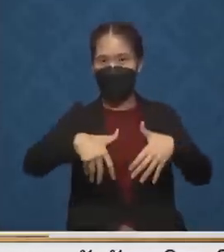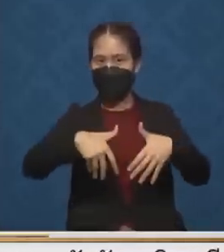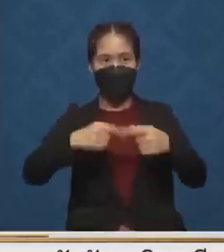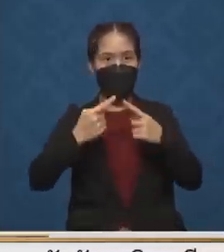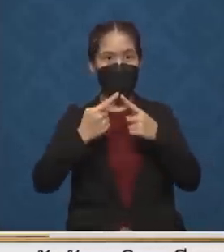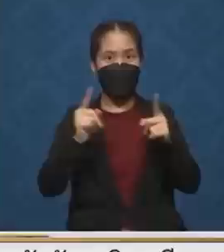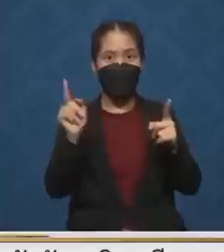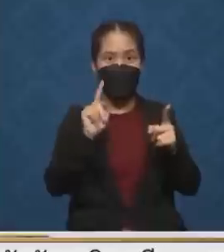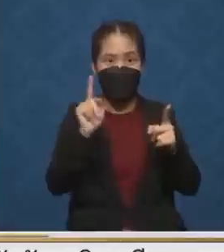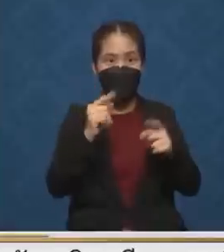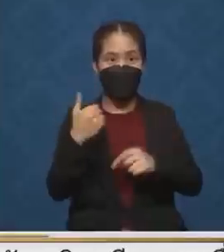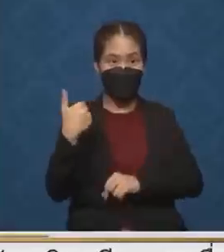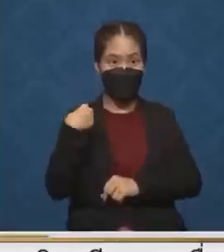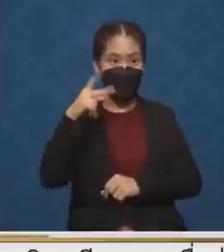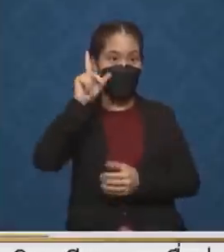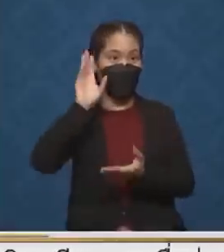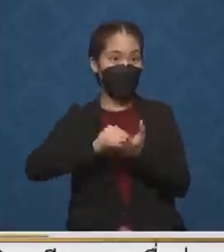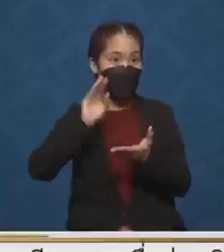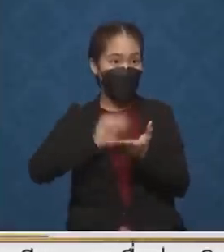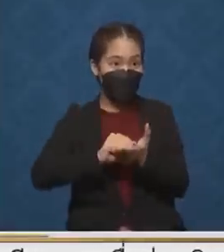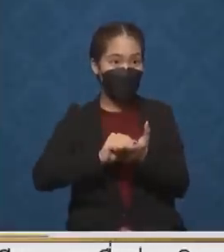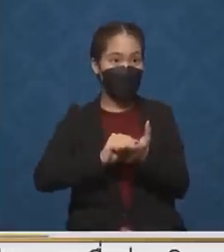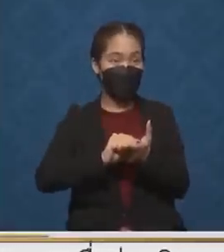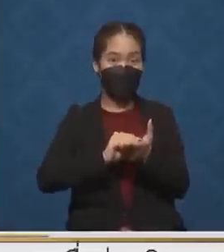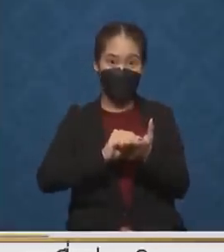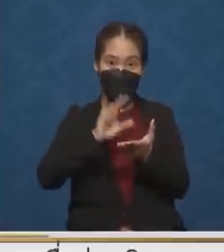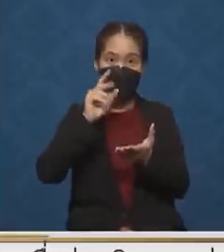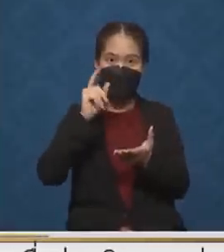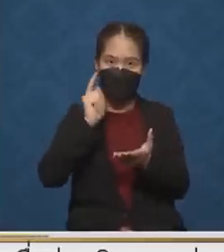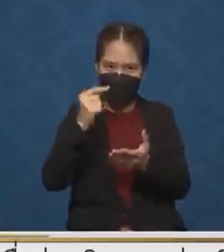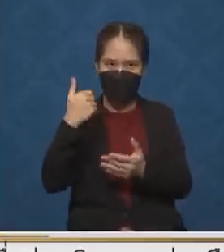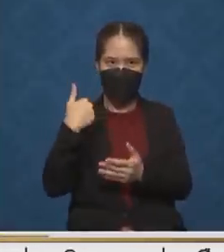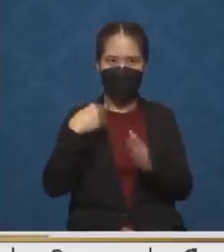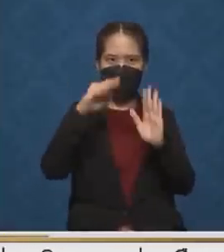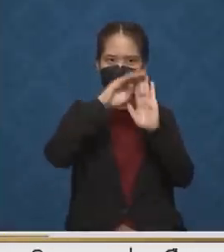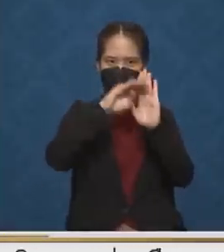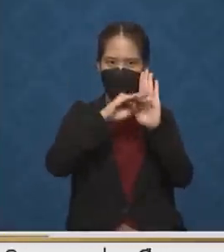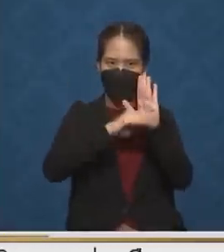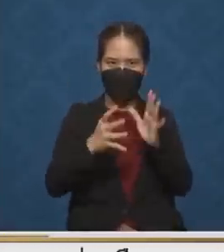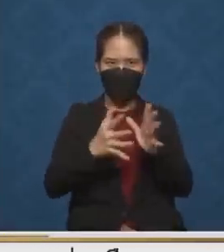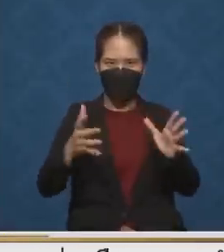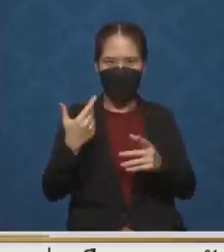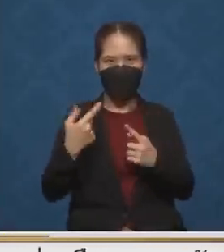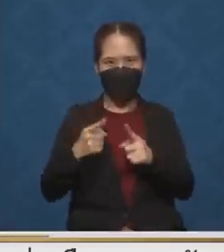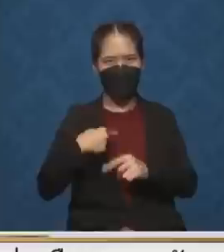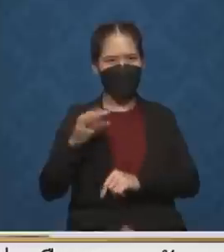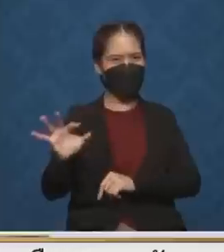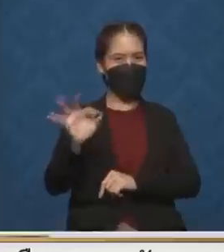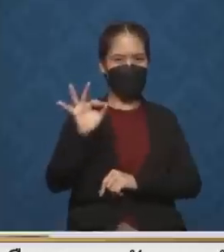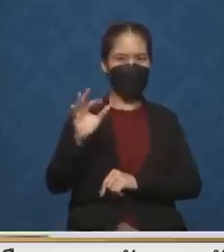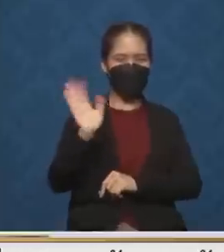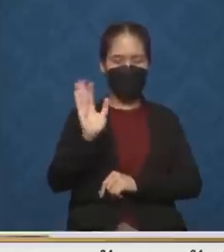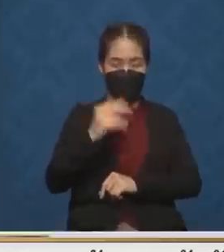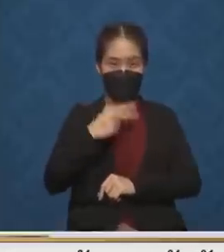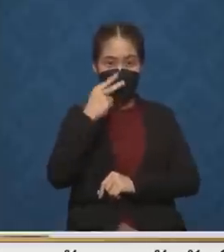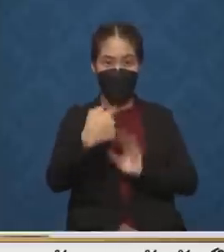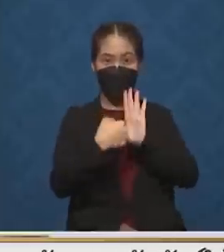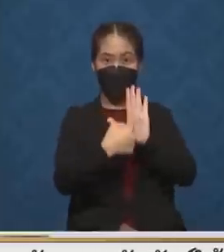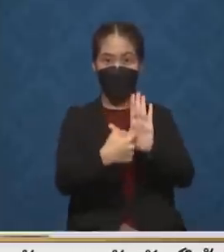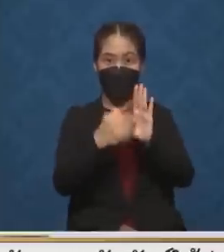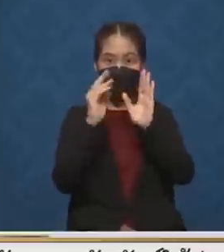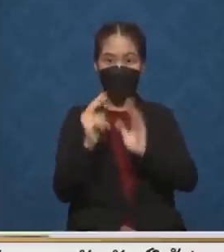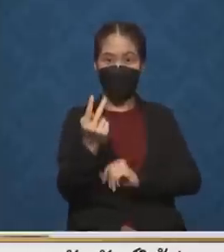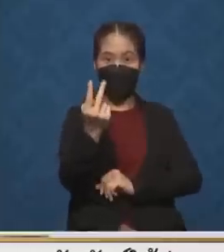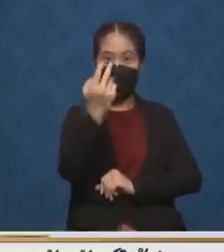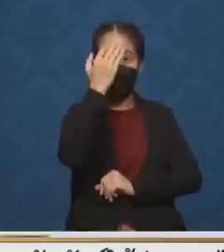กถึงขนาดนี้มีข้มูลระบุกันชดเจนความจริมีอกหลคนผมไมอยากจะหยิบยกมาแต่ที่ผมยกมาให้ดูตัวอย่างมัน